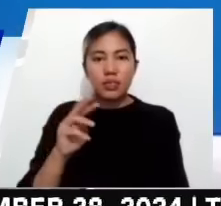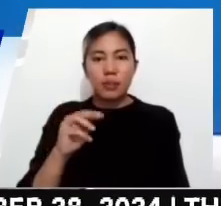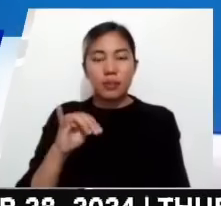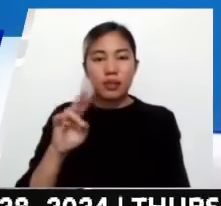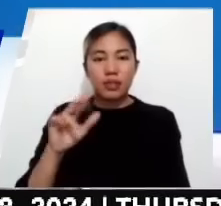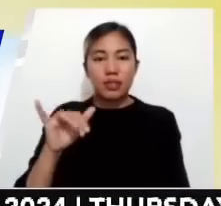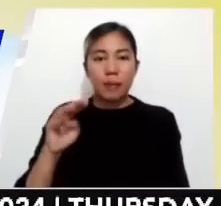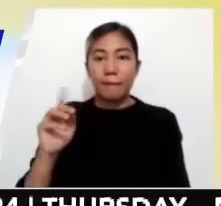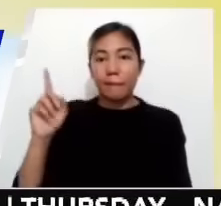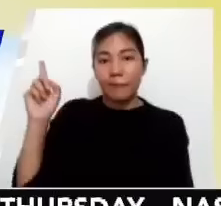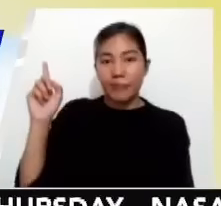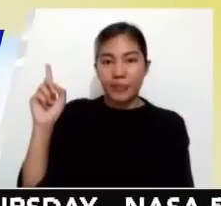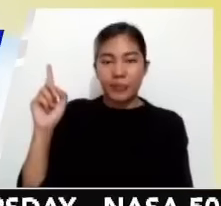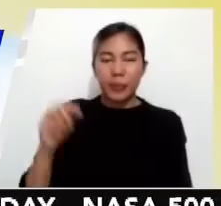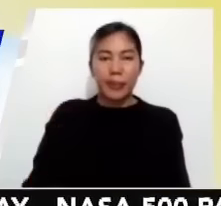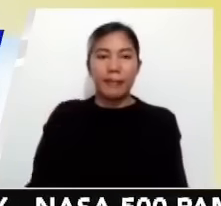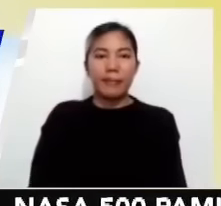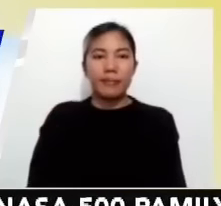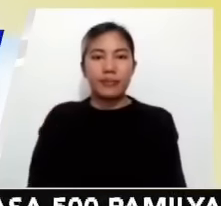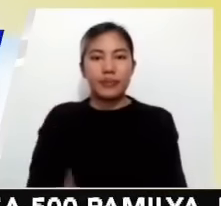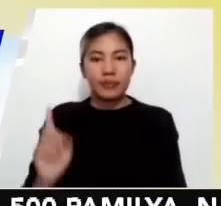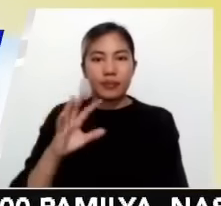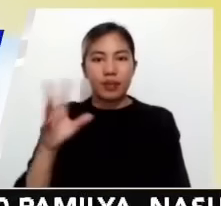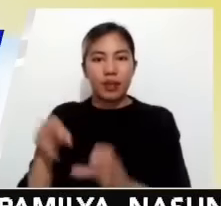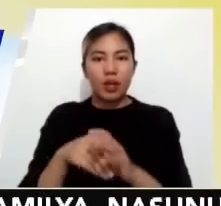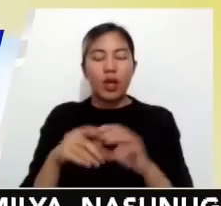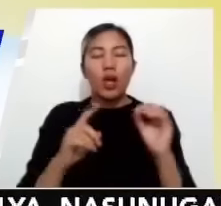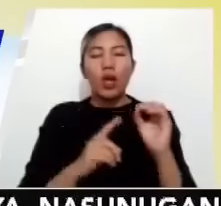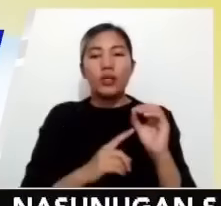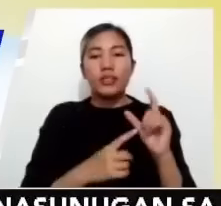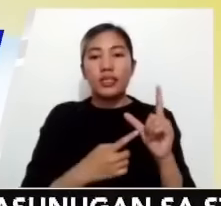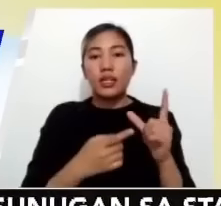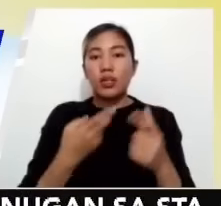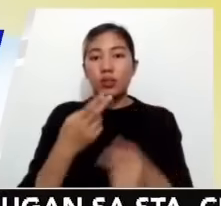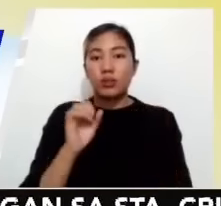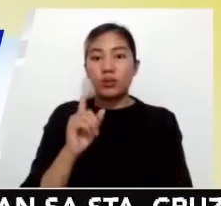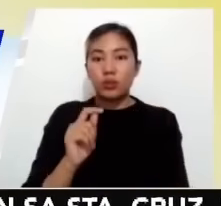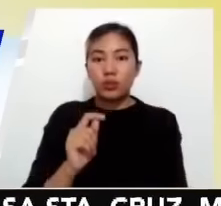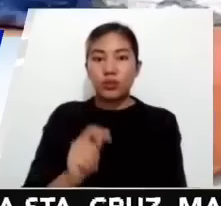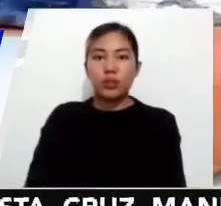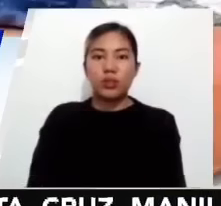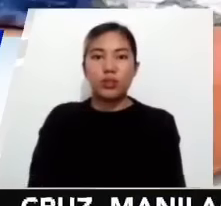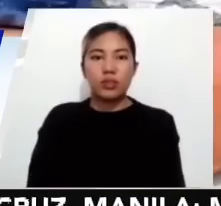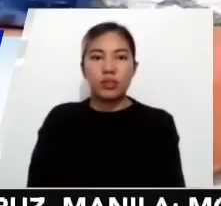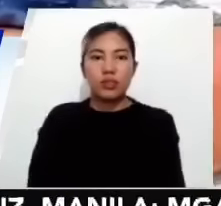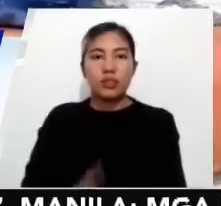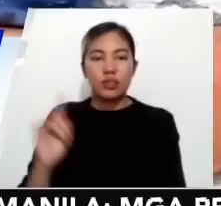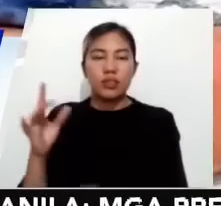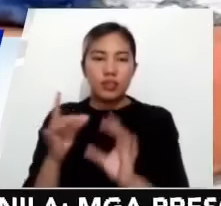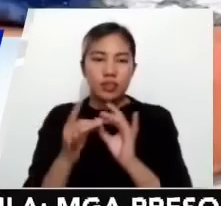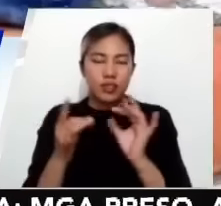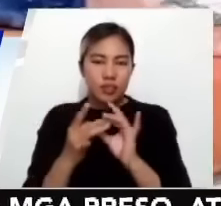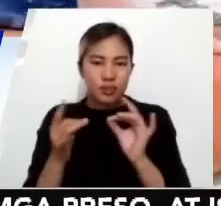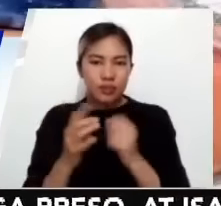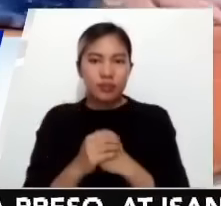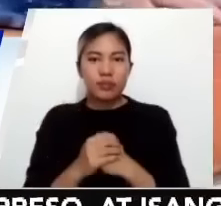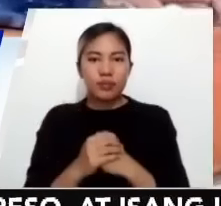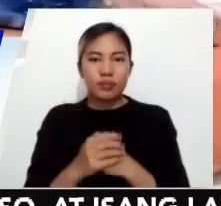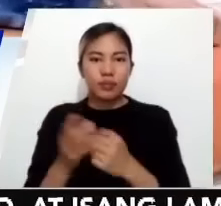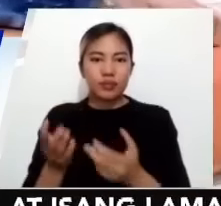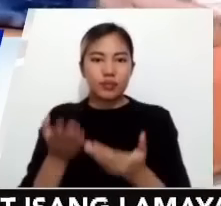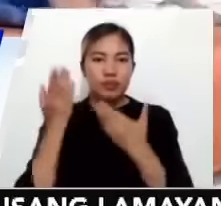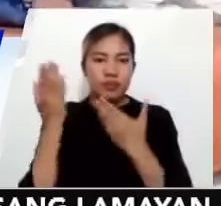Si Miriam ang isa sa mga OG host ng unang hirit. Sa kanyang kwentong UH na offer sa kanya ang maging host